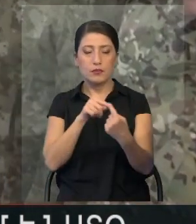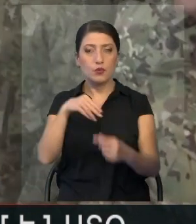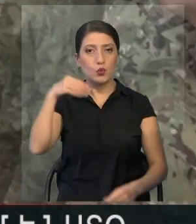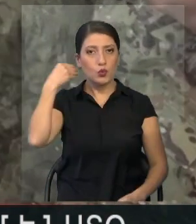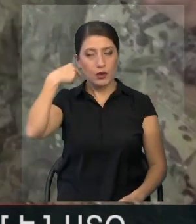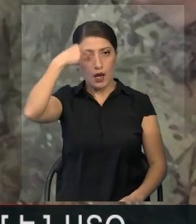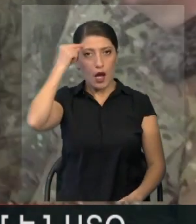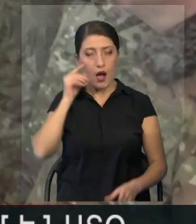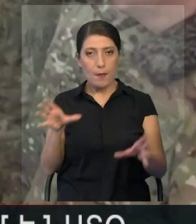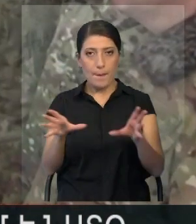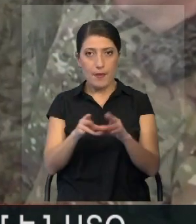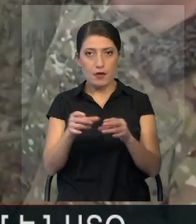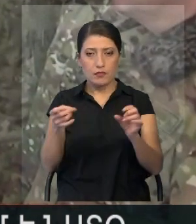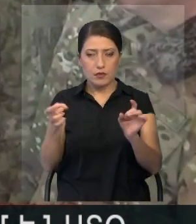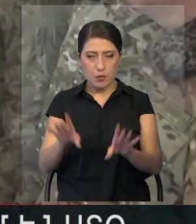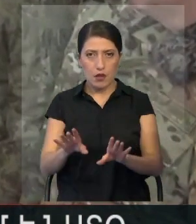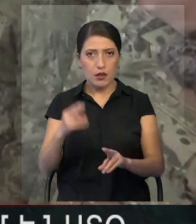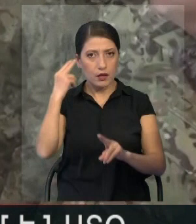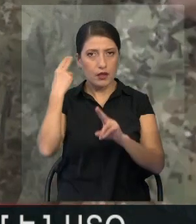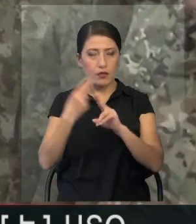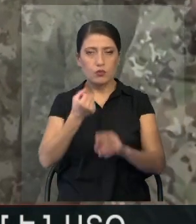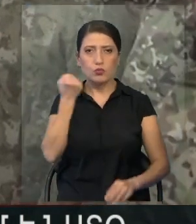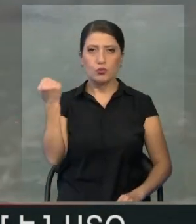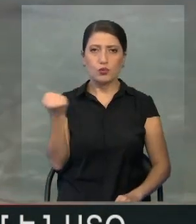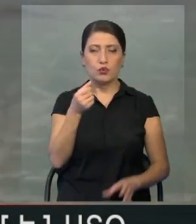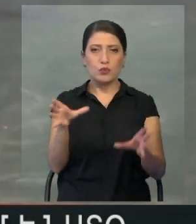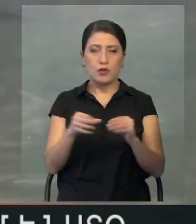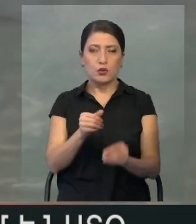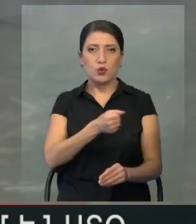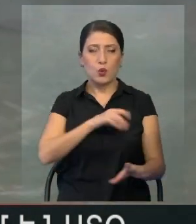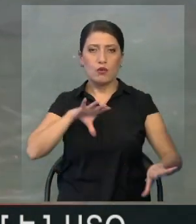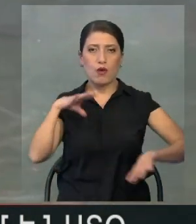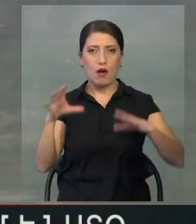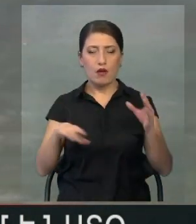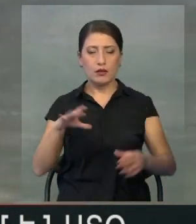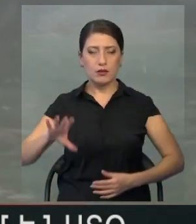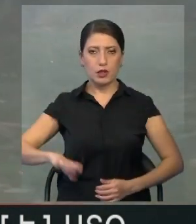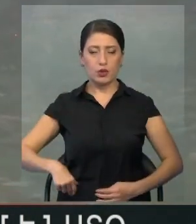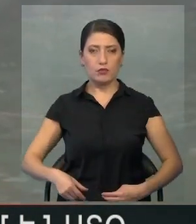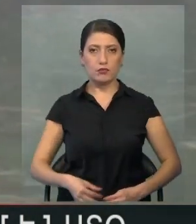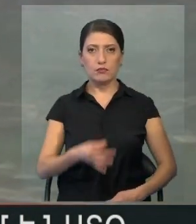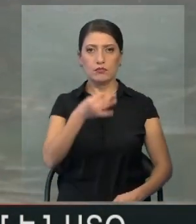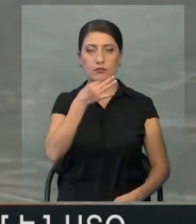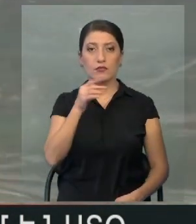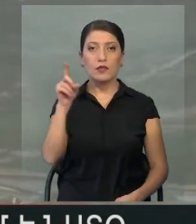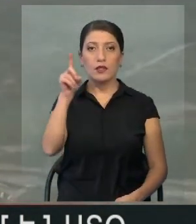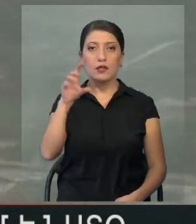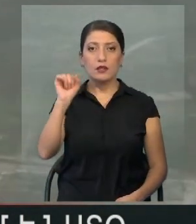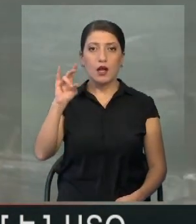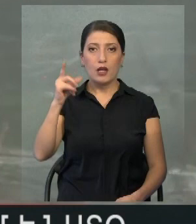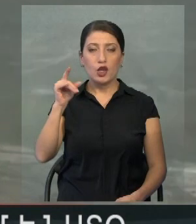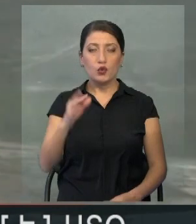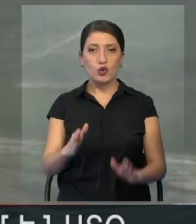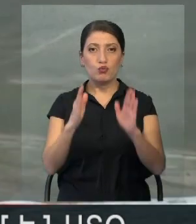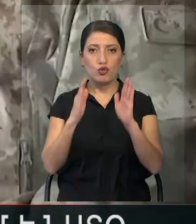Թուրքիան Ադրբեջանի հետ կմնա նույնիսկ եղբայրական բռունց քամատեղ զորախաղերից հետո։ Մինչև Զանգեզուրի միջանցքի